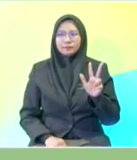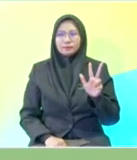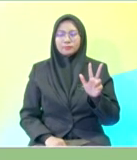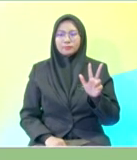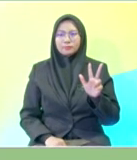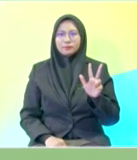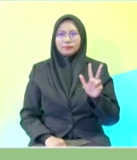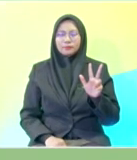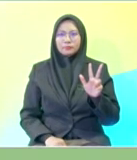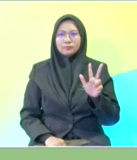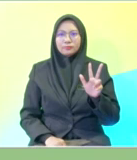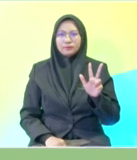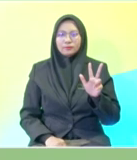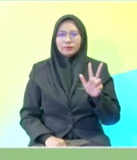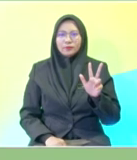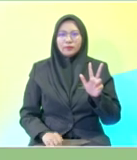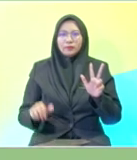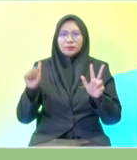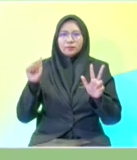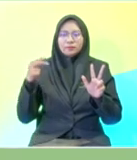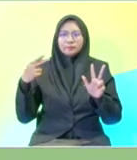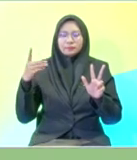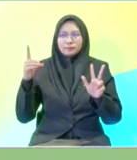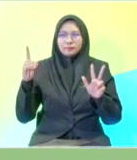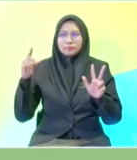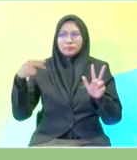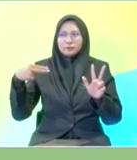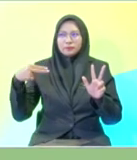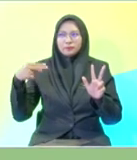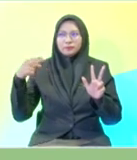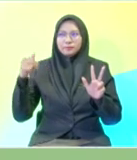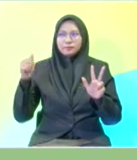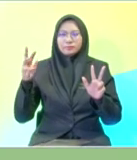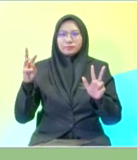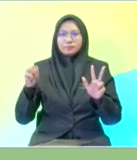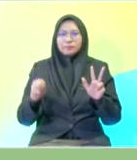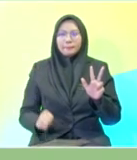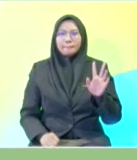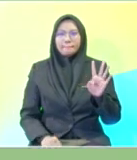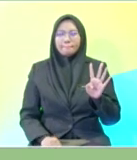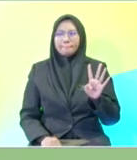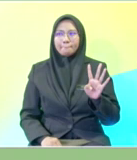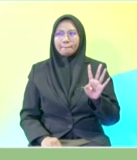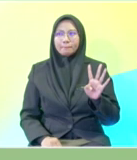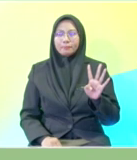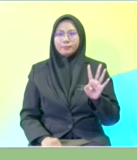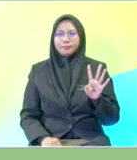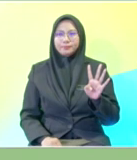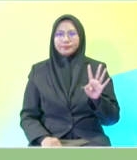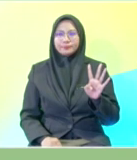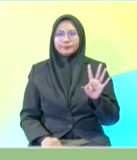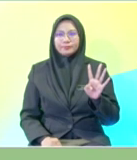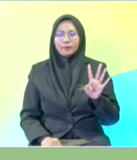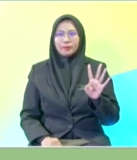adalah idgham bilagunnah yang keempat yang keempat adalah